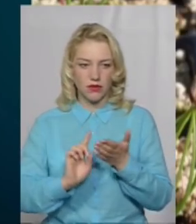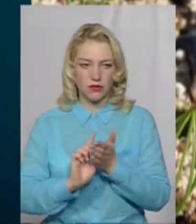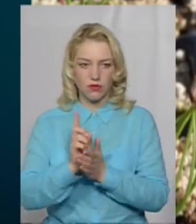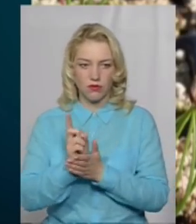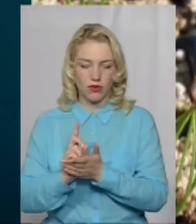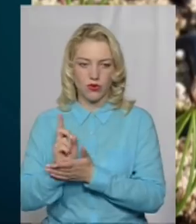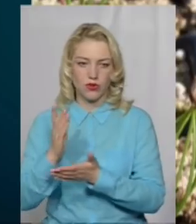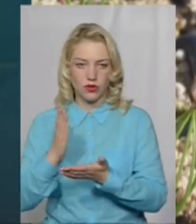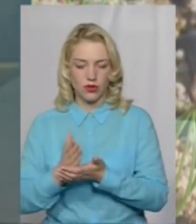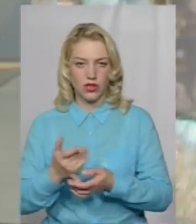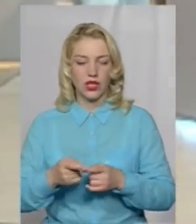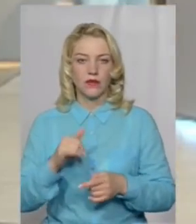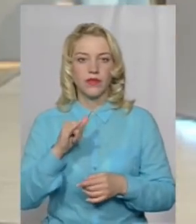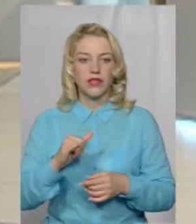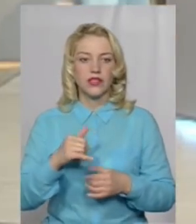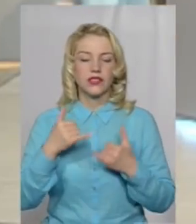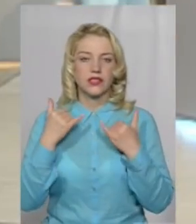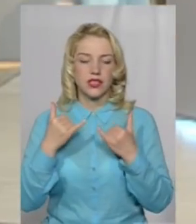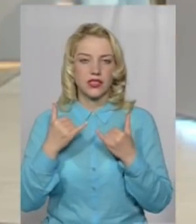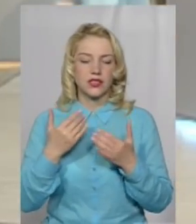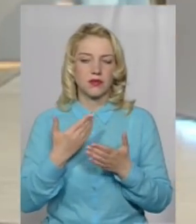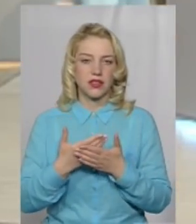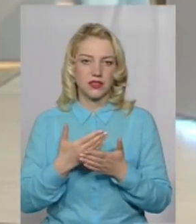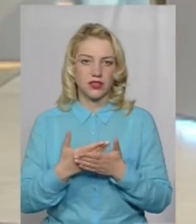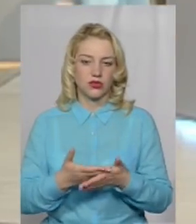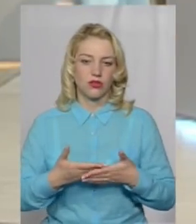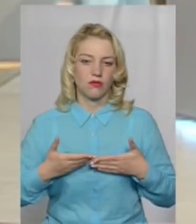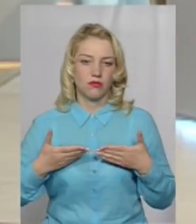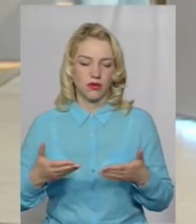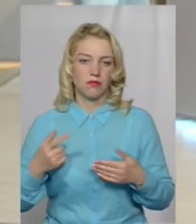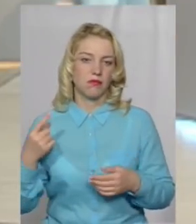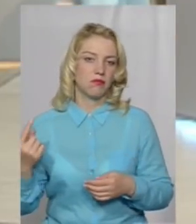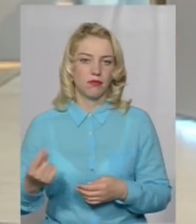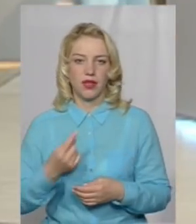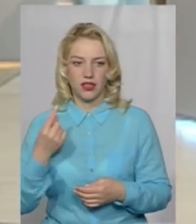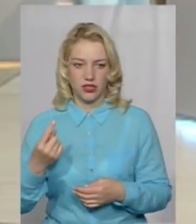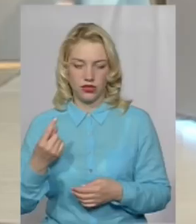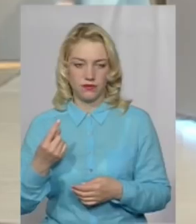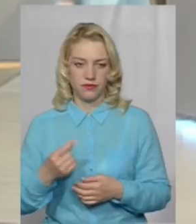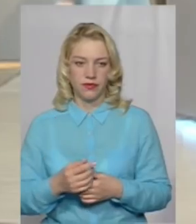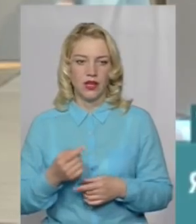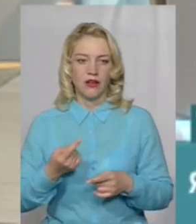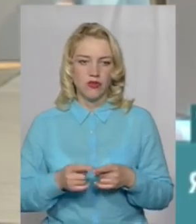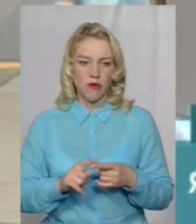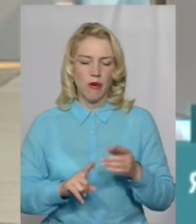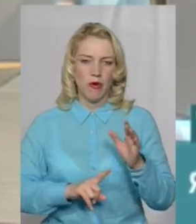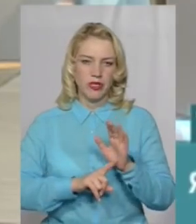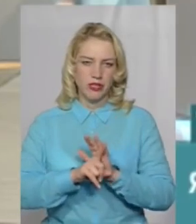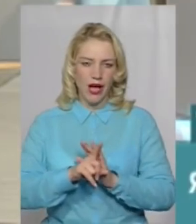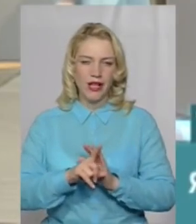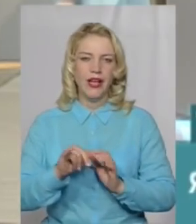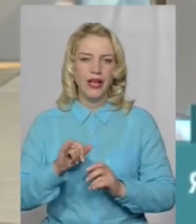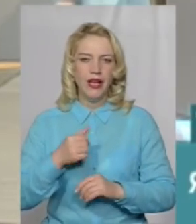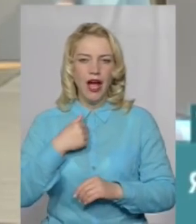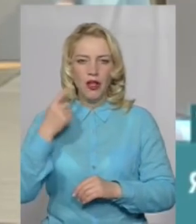Бачимо, ближче проросло. Так, сьогодні практично ми перші от в цьому починанні. І